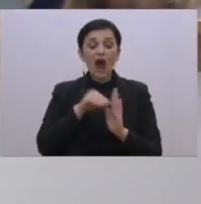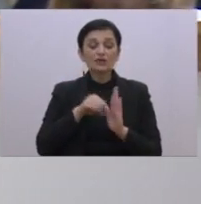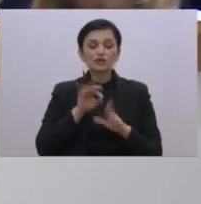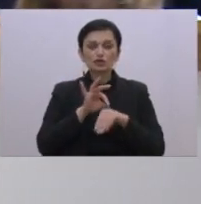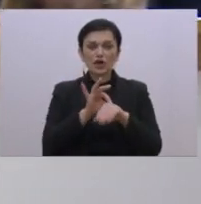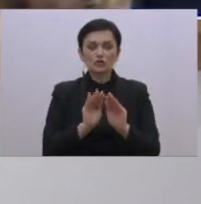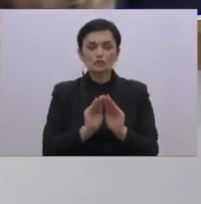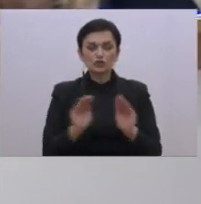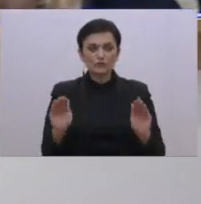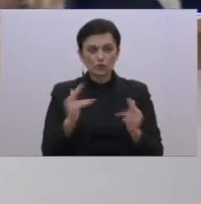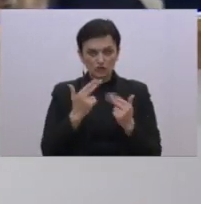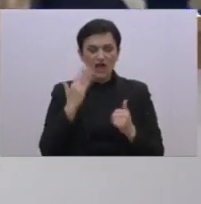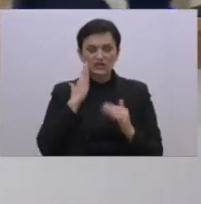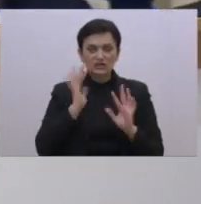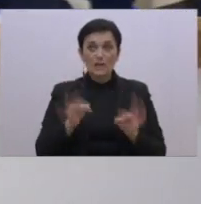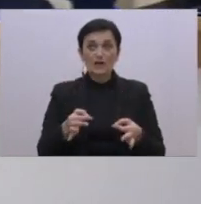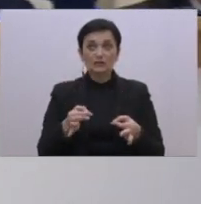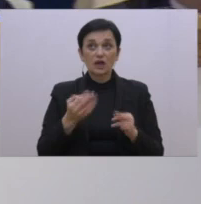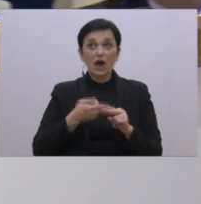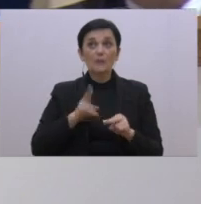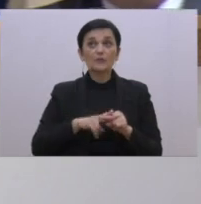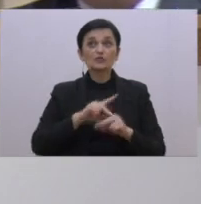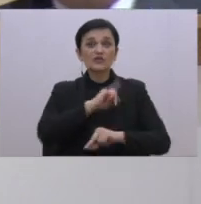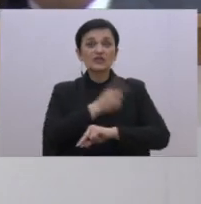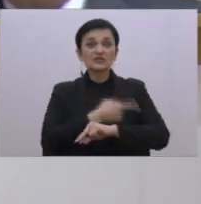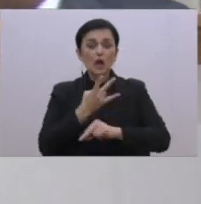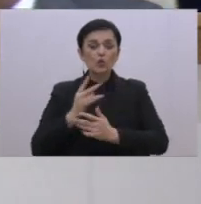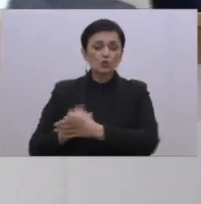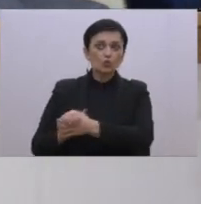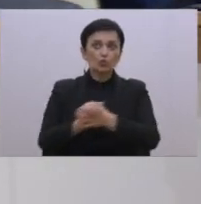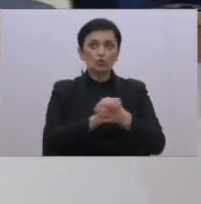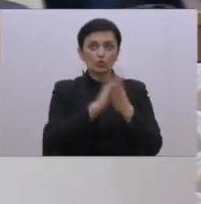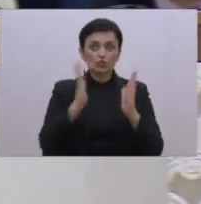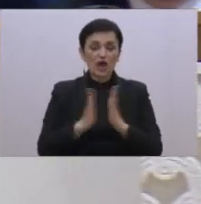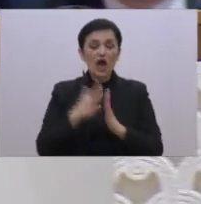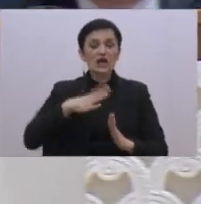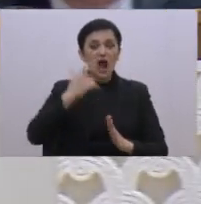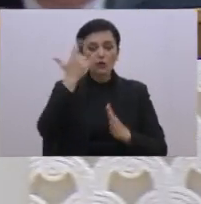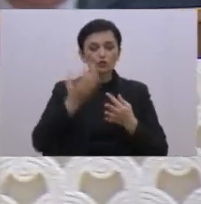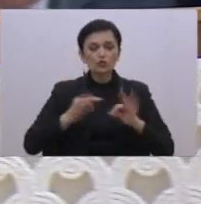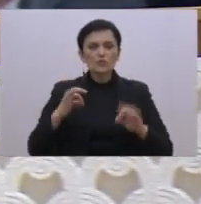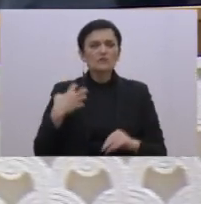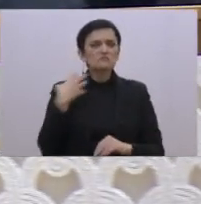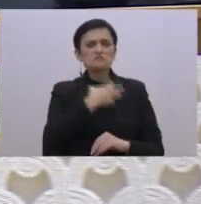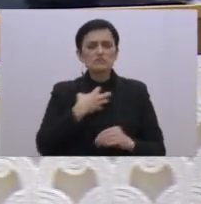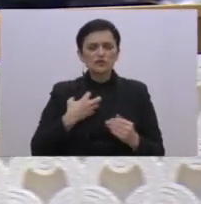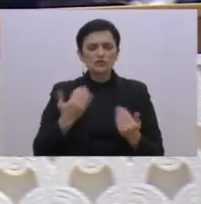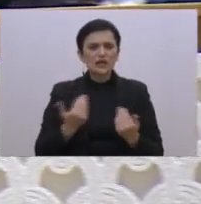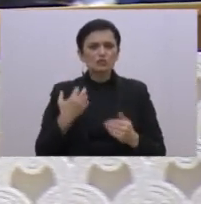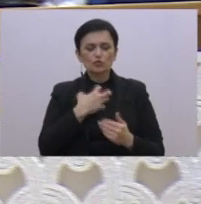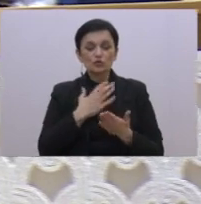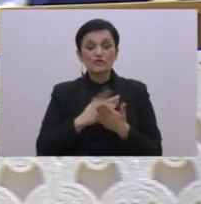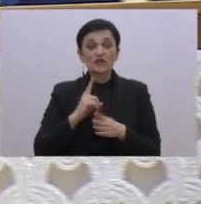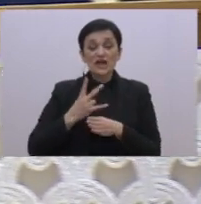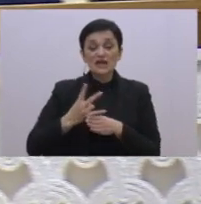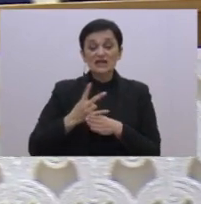ჩატარდეს მშვიდობიანად და სამართლიანად. ამისათვის ძალები უნდა გავაერთიანოთ. ქართული დემოკრატიისთვის სასიცოცხლოდ მნიშვნელოვანია, რომ